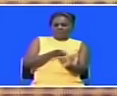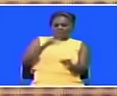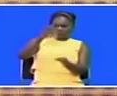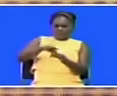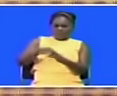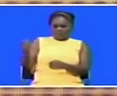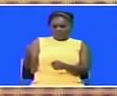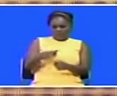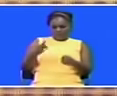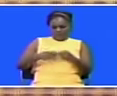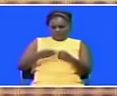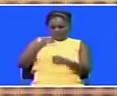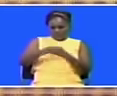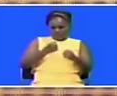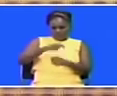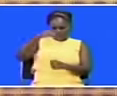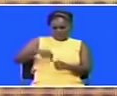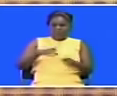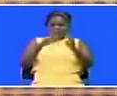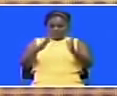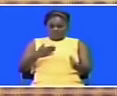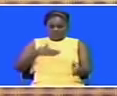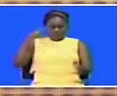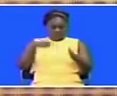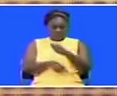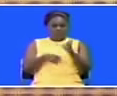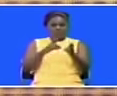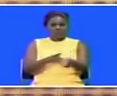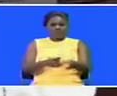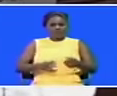Agosti mwaka huu. Mwanahabari wetu Jeff Kirui anaarifu.